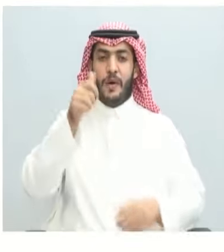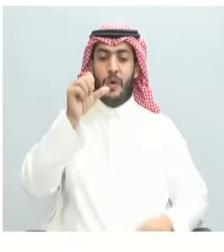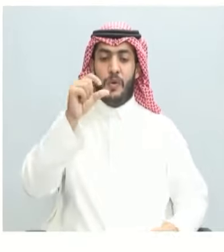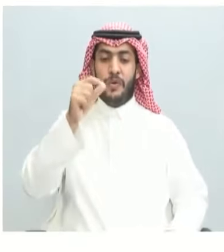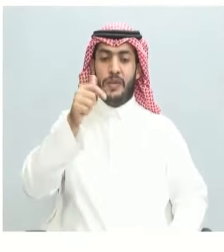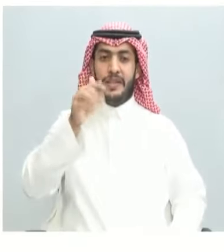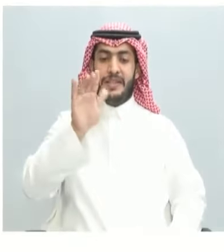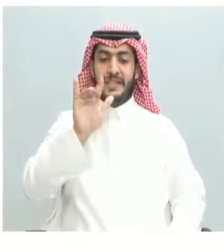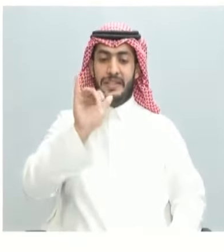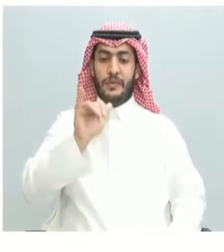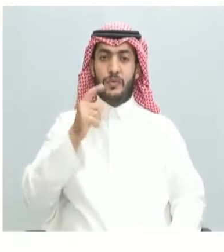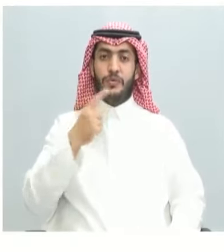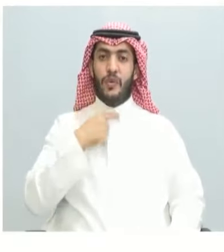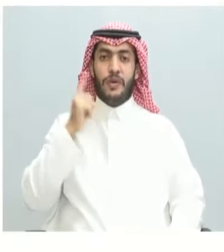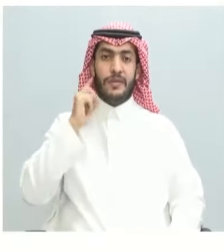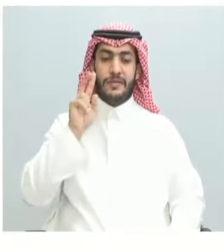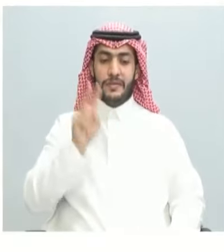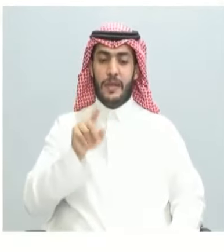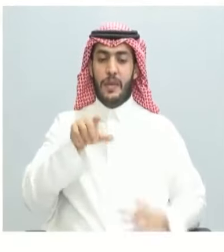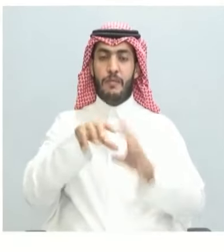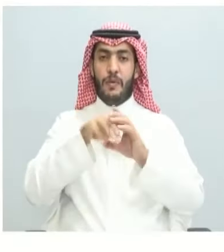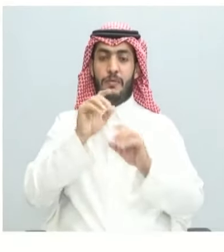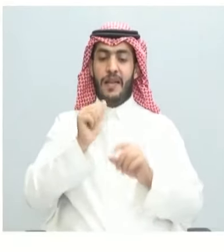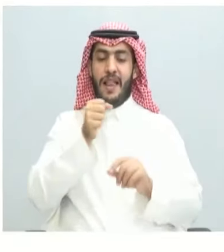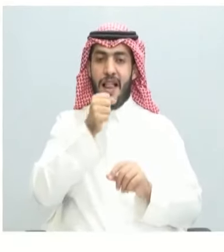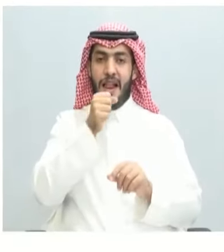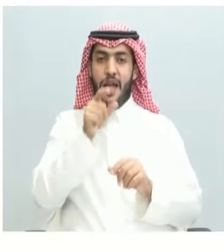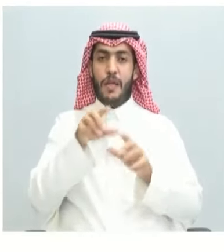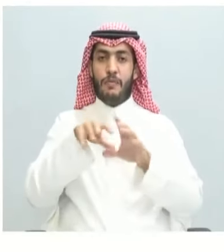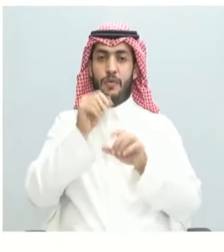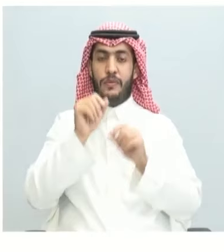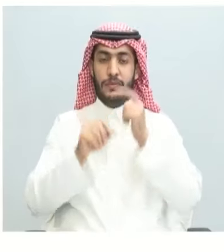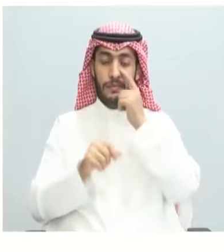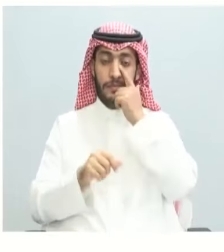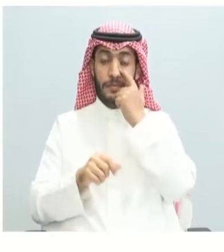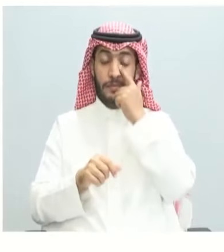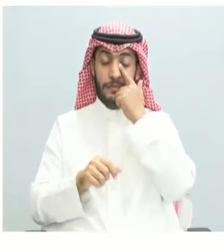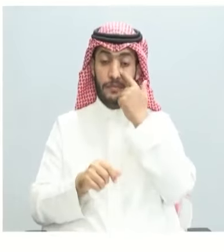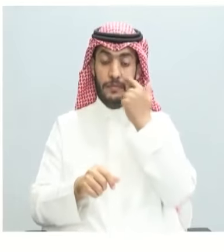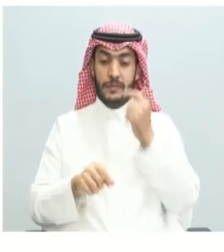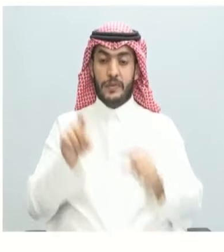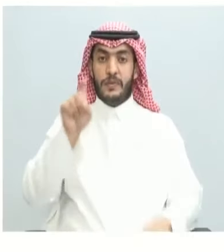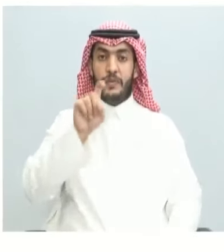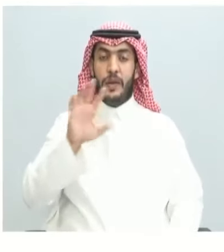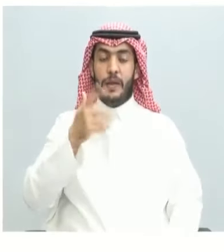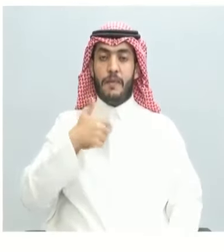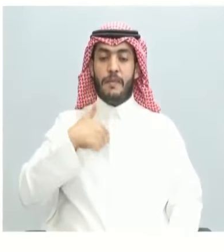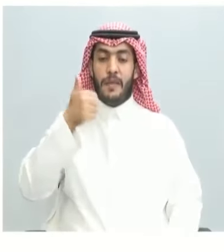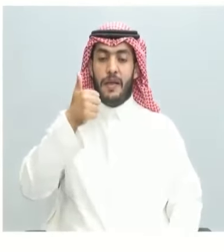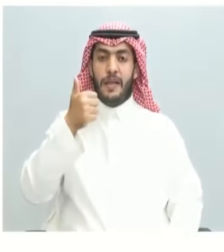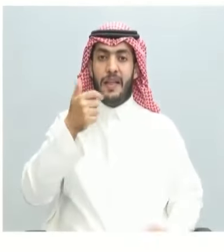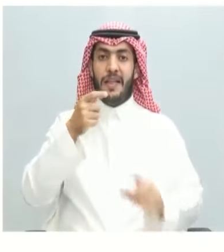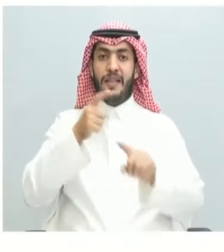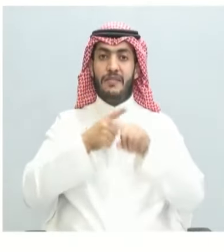بتسجيل صوتك اثناء الحديث عن المشروع كتعليق عن المشروع طيب سؤال كيف يمكننا